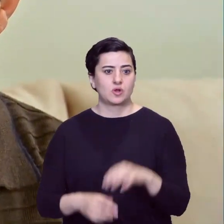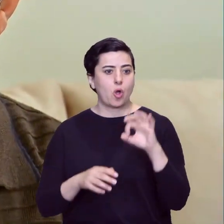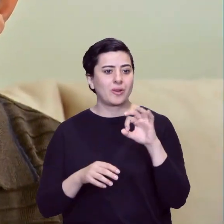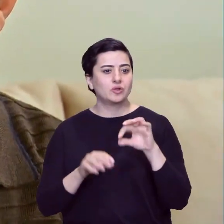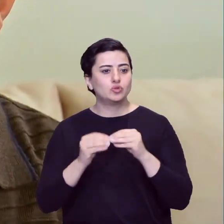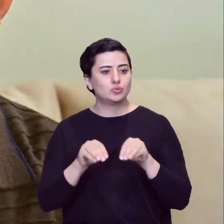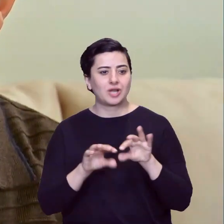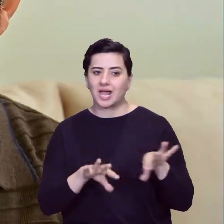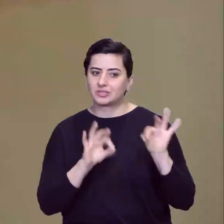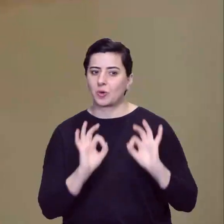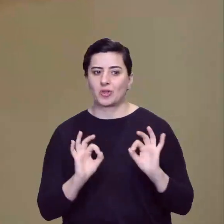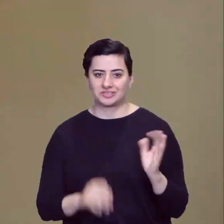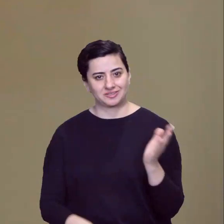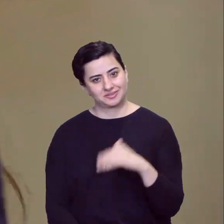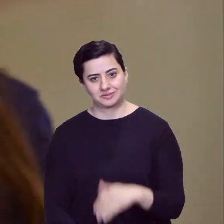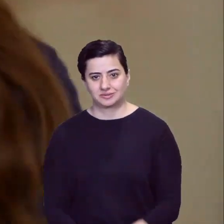birazdan hazır olur.